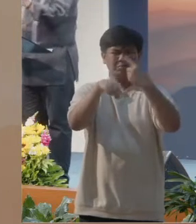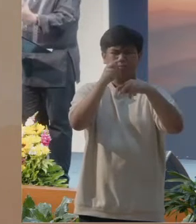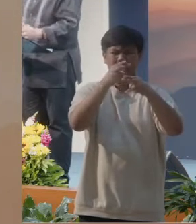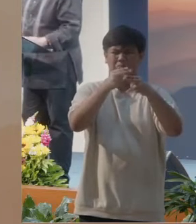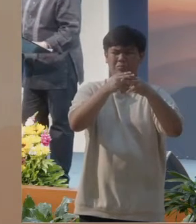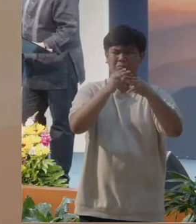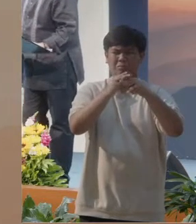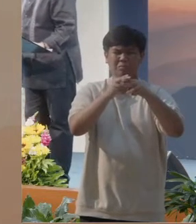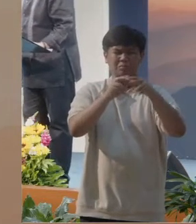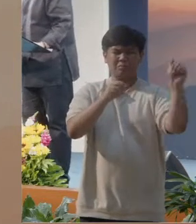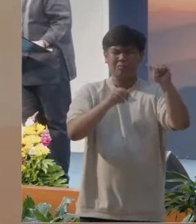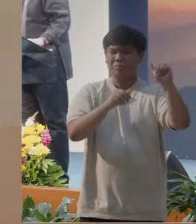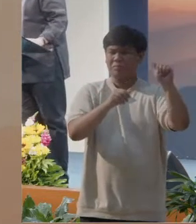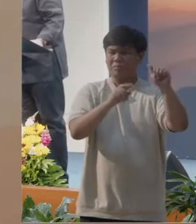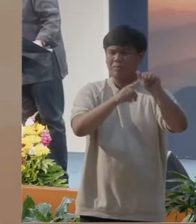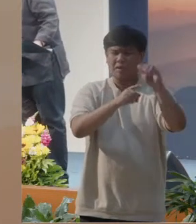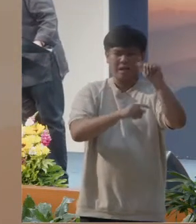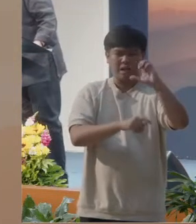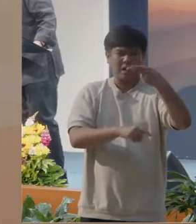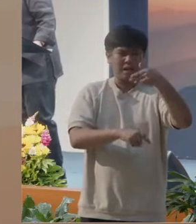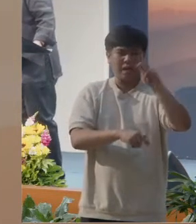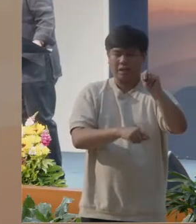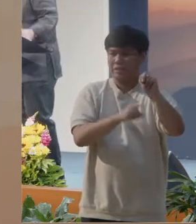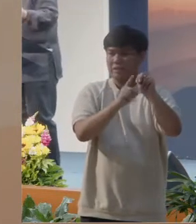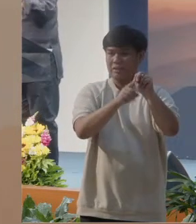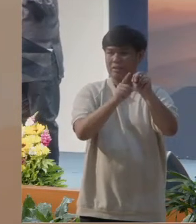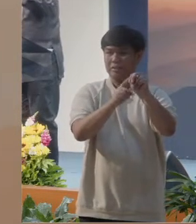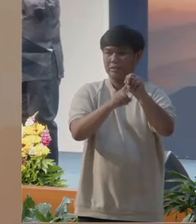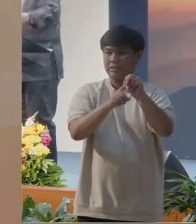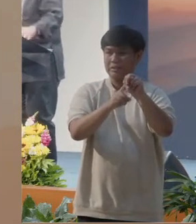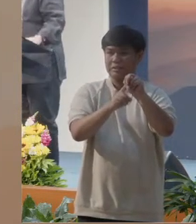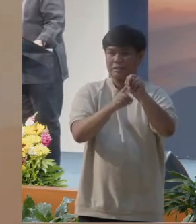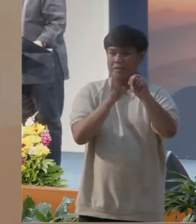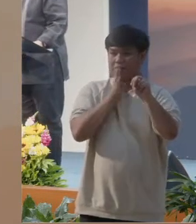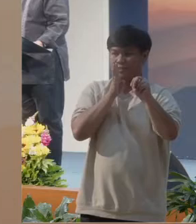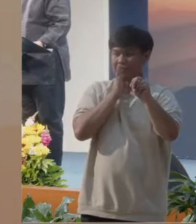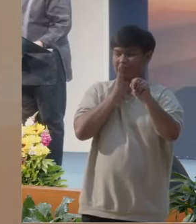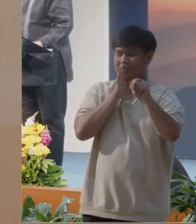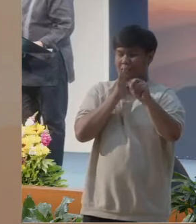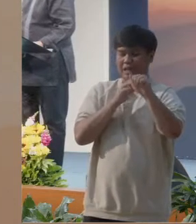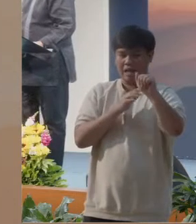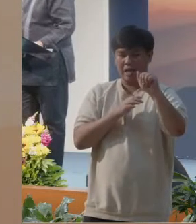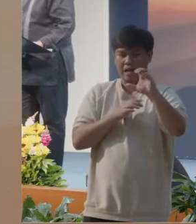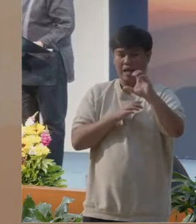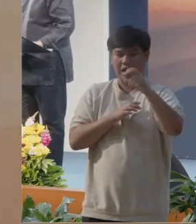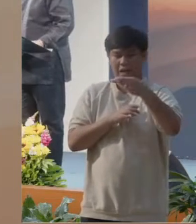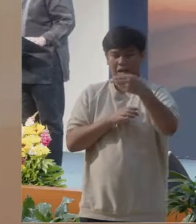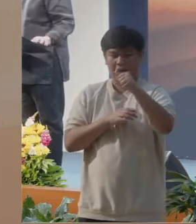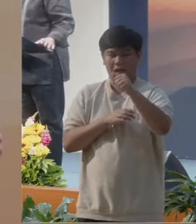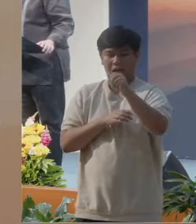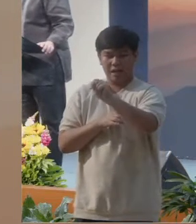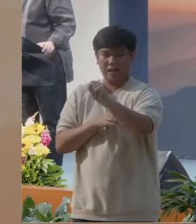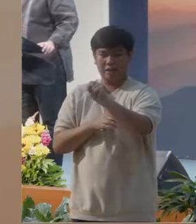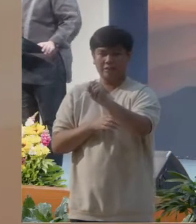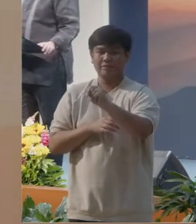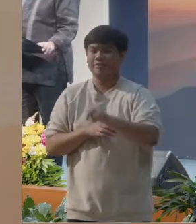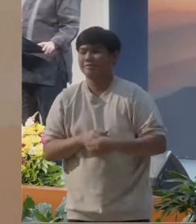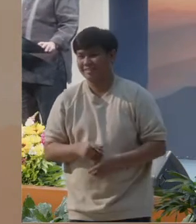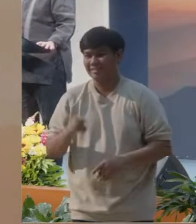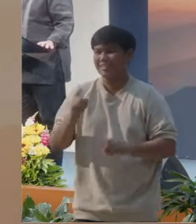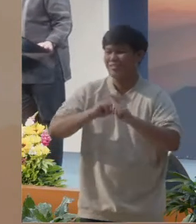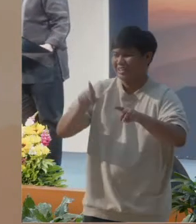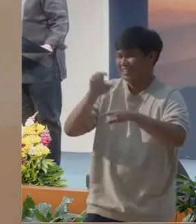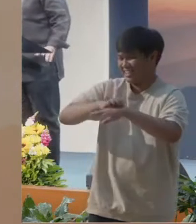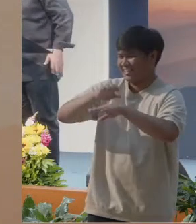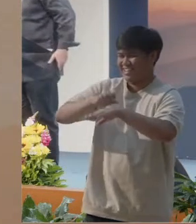Tagalog, Akan talaga eh. Kasi po yun ang tamang pagbigkas, no? Akan. Hindi po Achan. No? Kasi